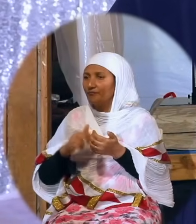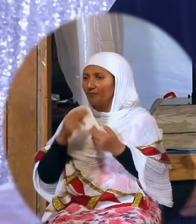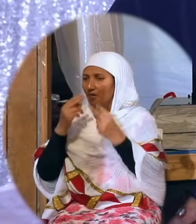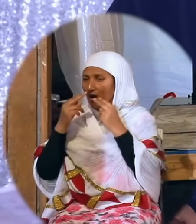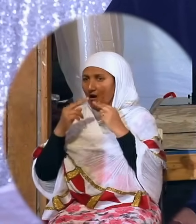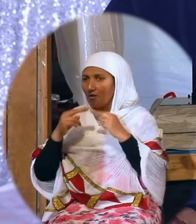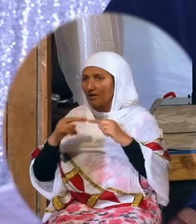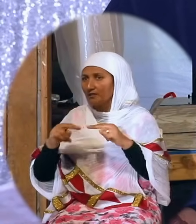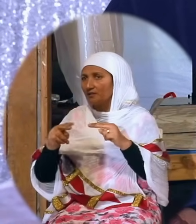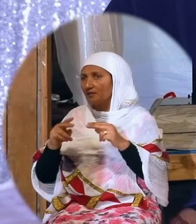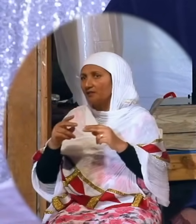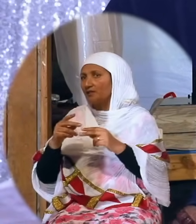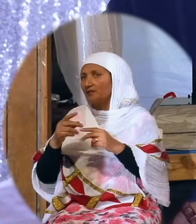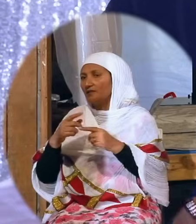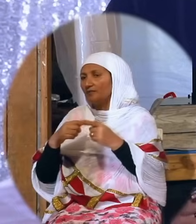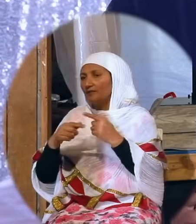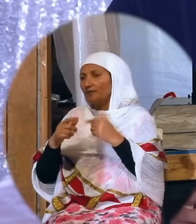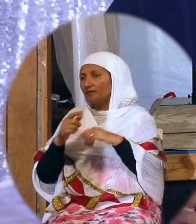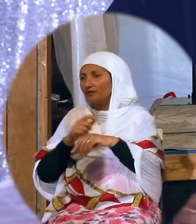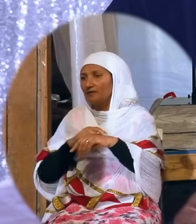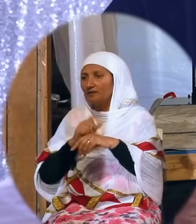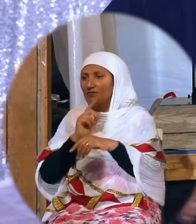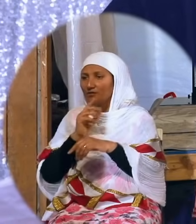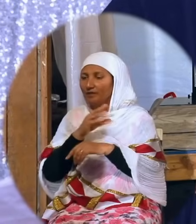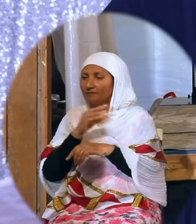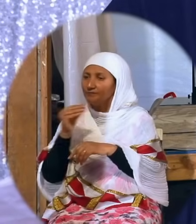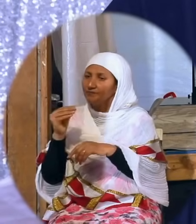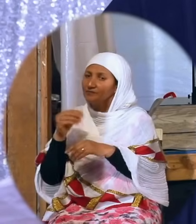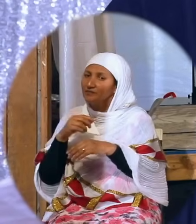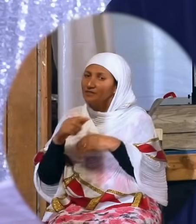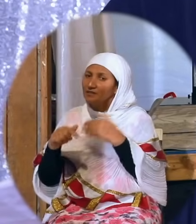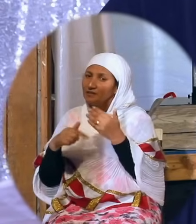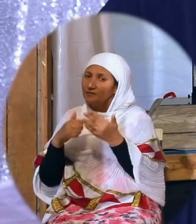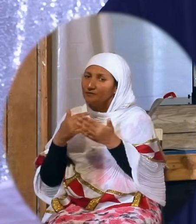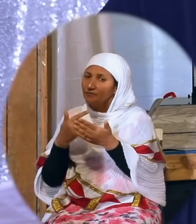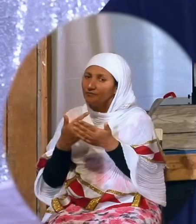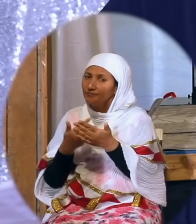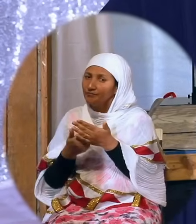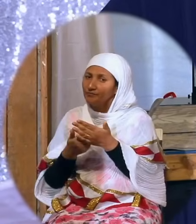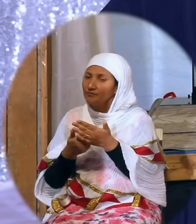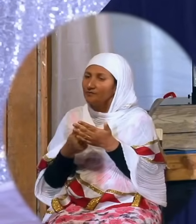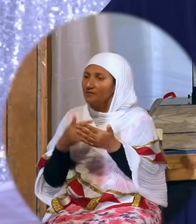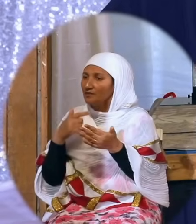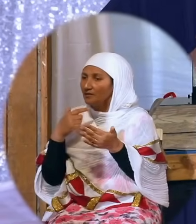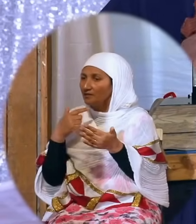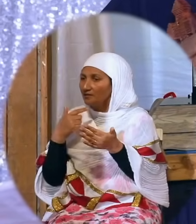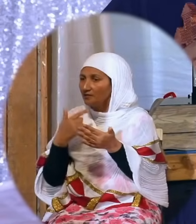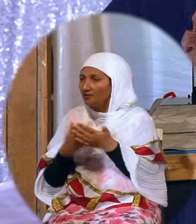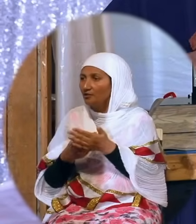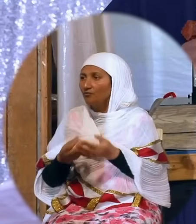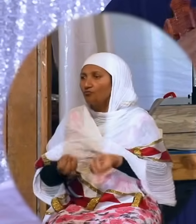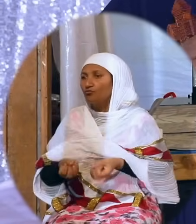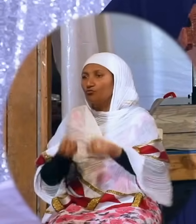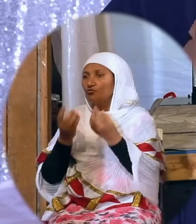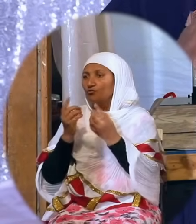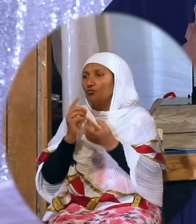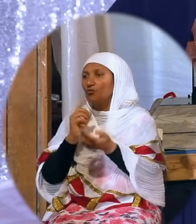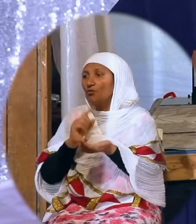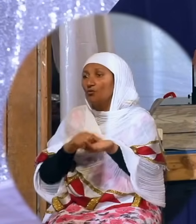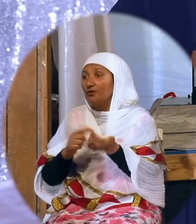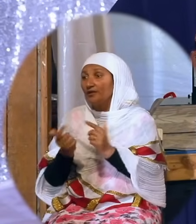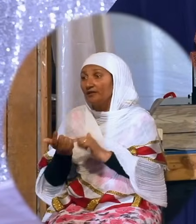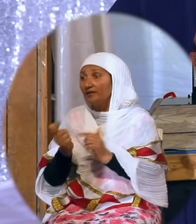የመጣበት ጊዜ ሆነ እና ስለዚህ ለዚህ ብዙ ውይይትና